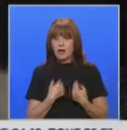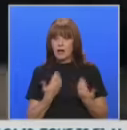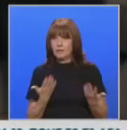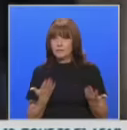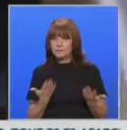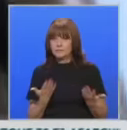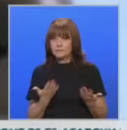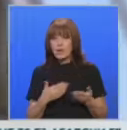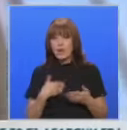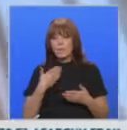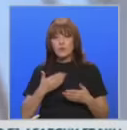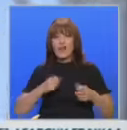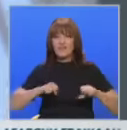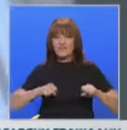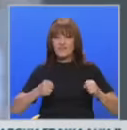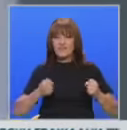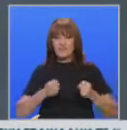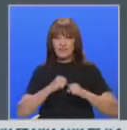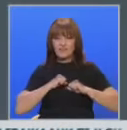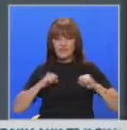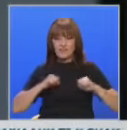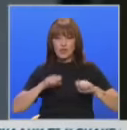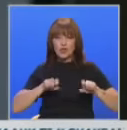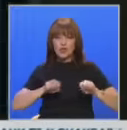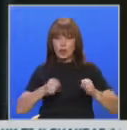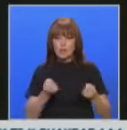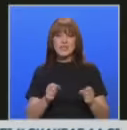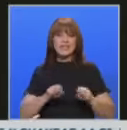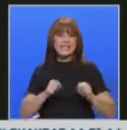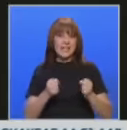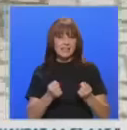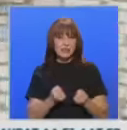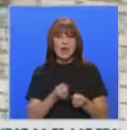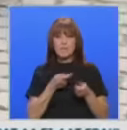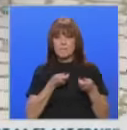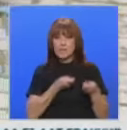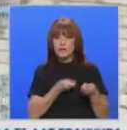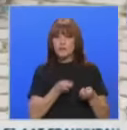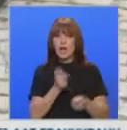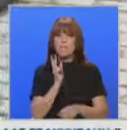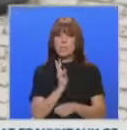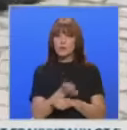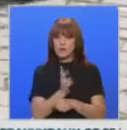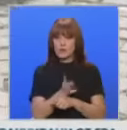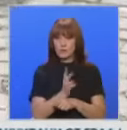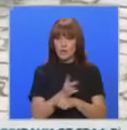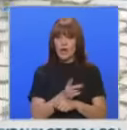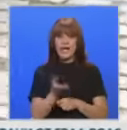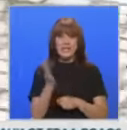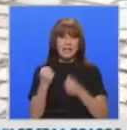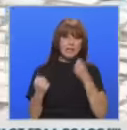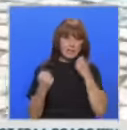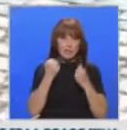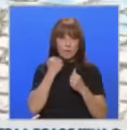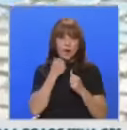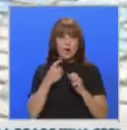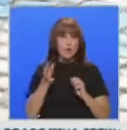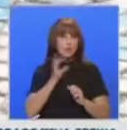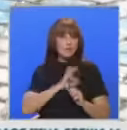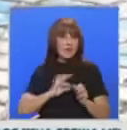такова. Последвал физически и сексуален тормоз, а Мария била принуждавана да проституира. След поредния побой успяла да избяга и да намери